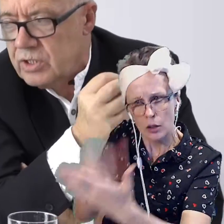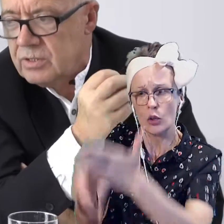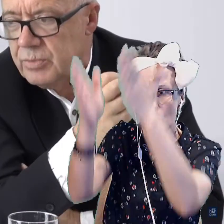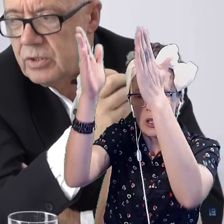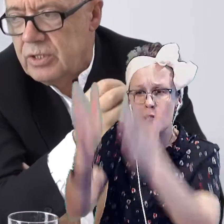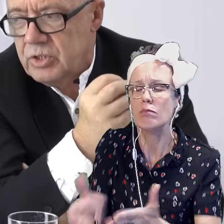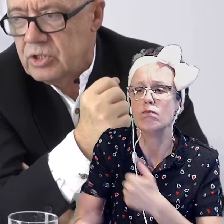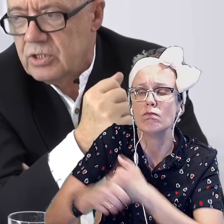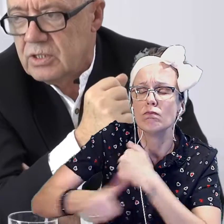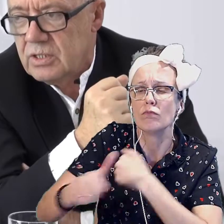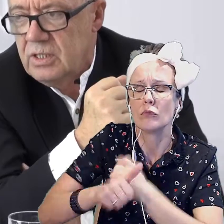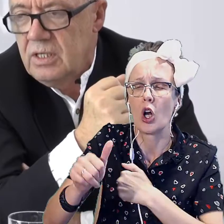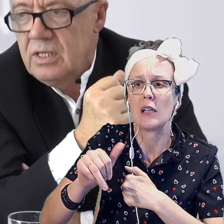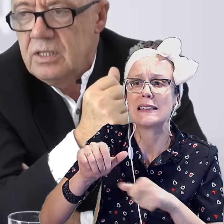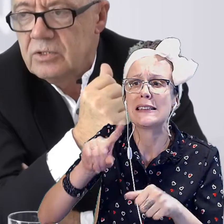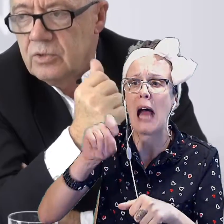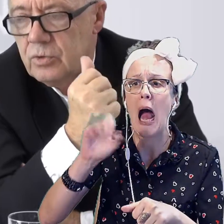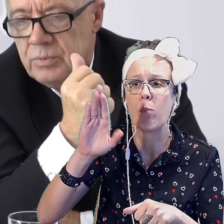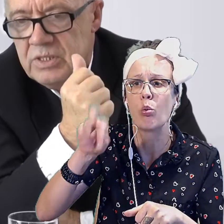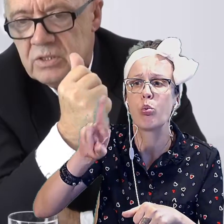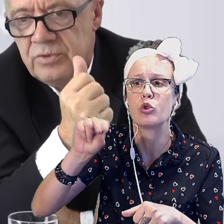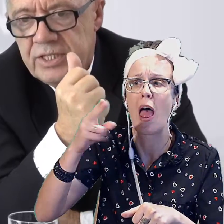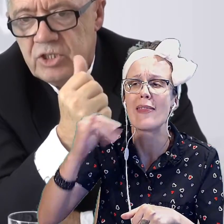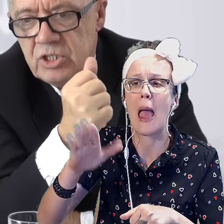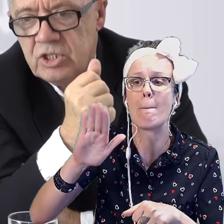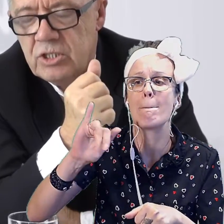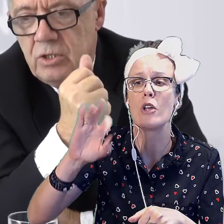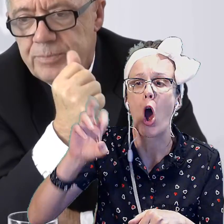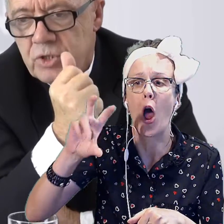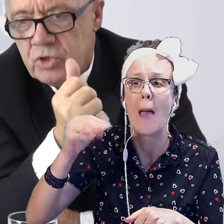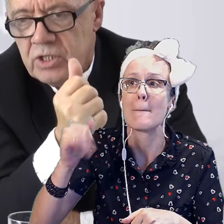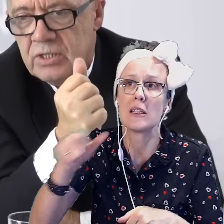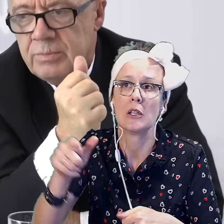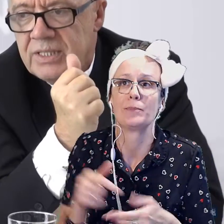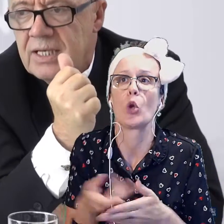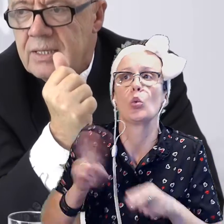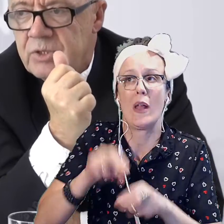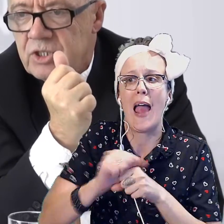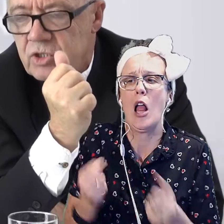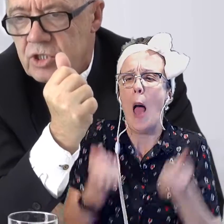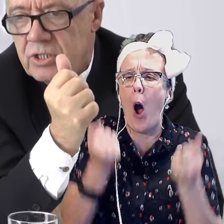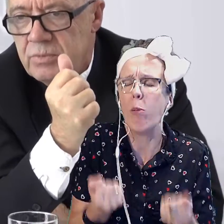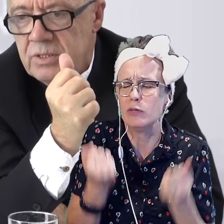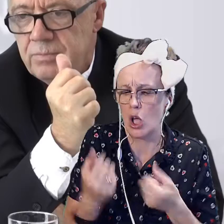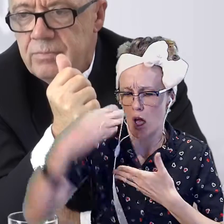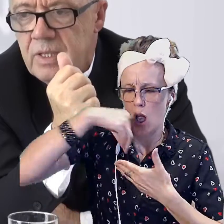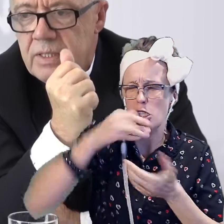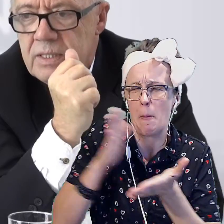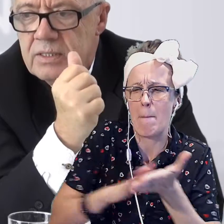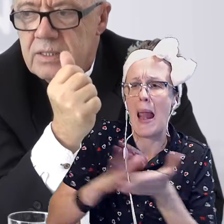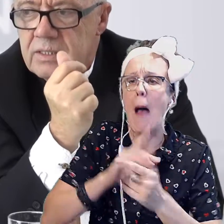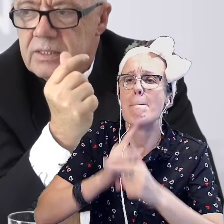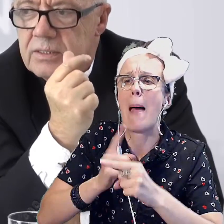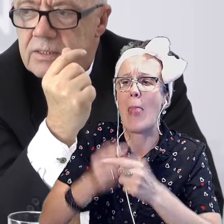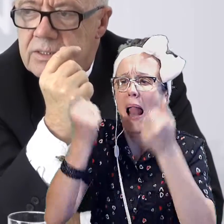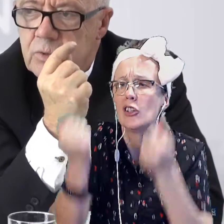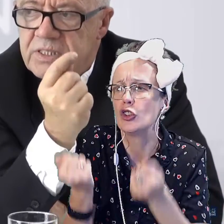zaburzeń biochemicznych którymi są najczęściej obciążenia metalami ciężkimi